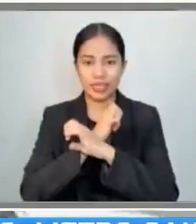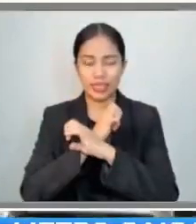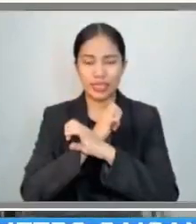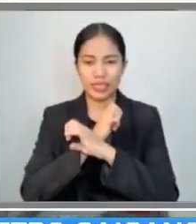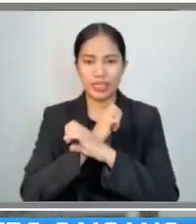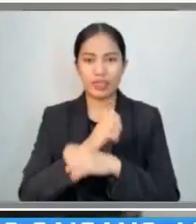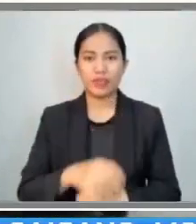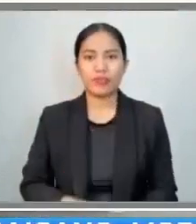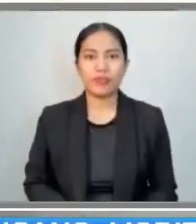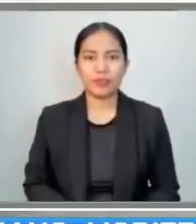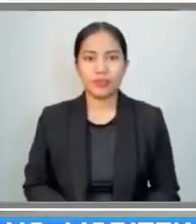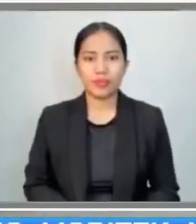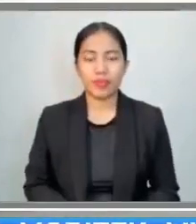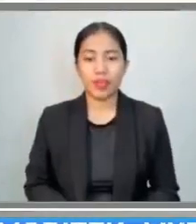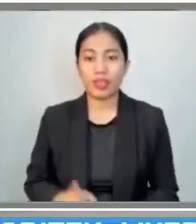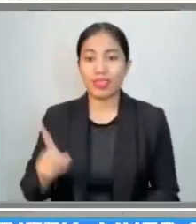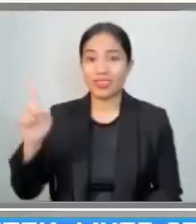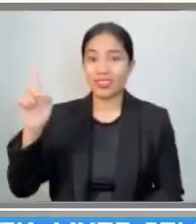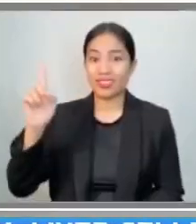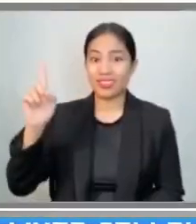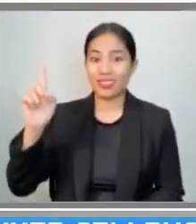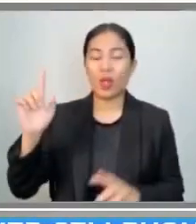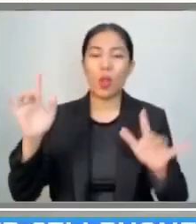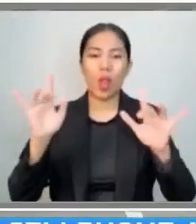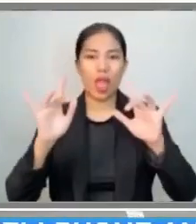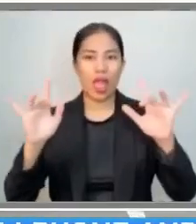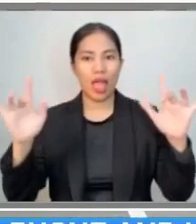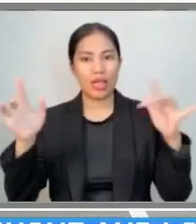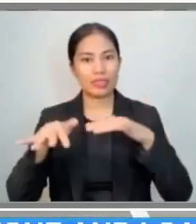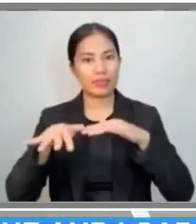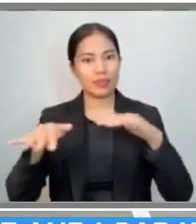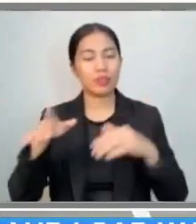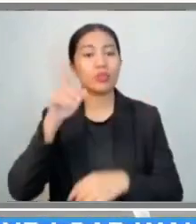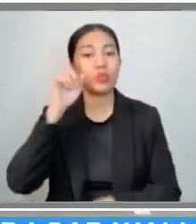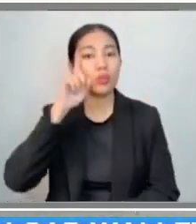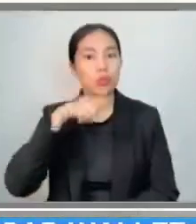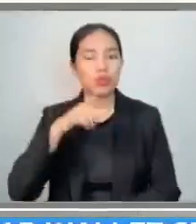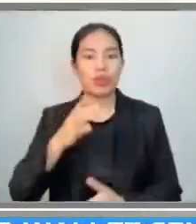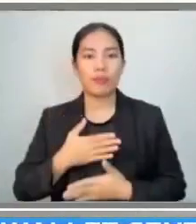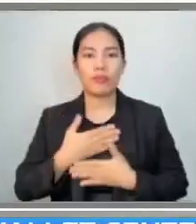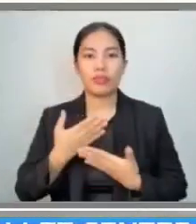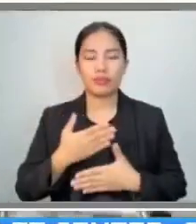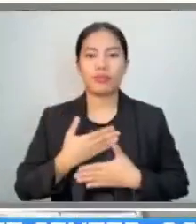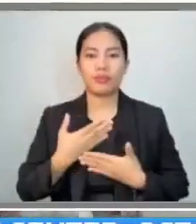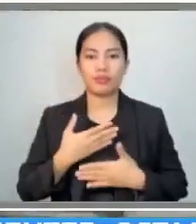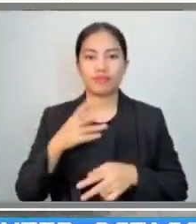wala ng traffic maayos na po ang lahat at happy na rin ang ating mga